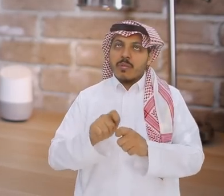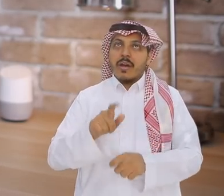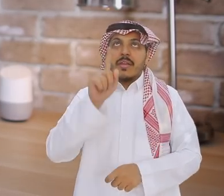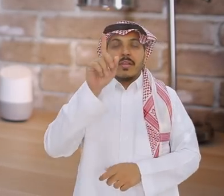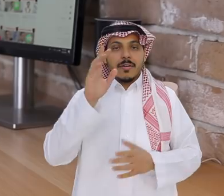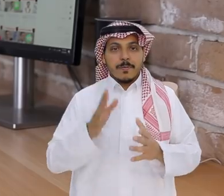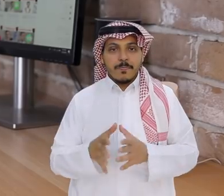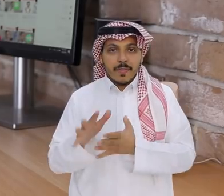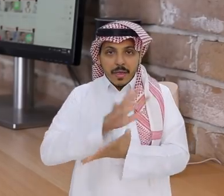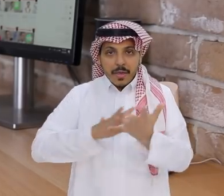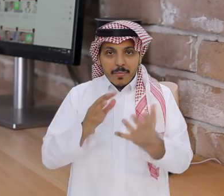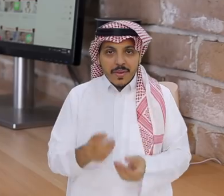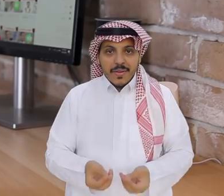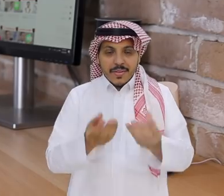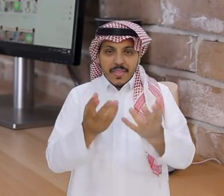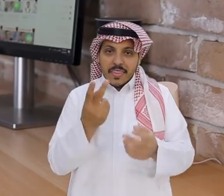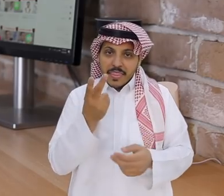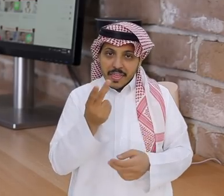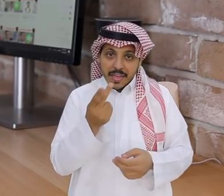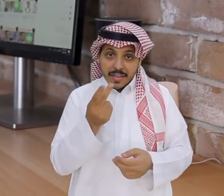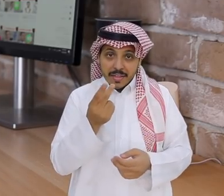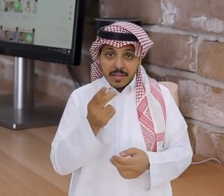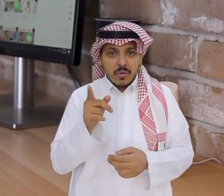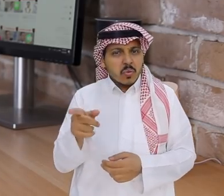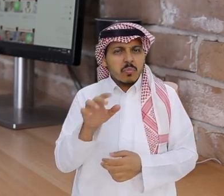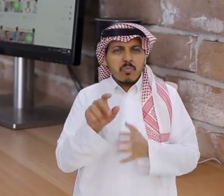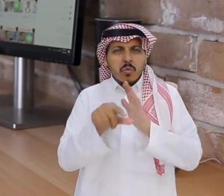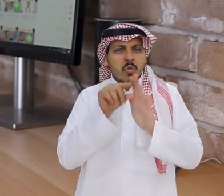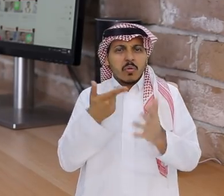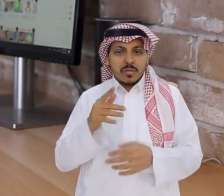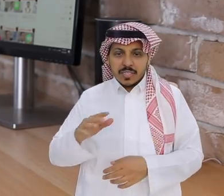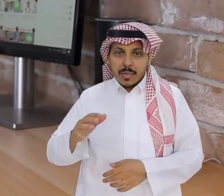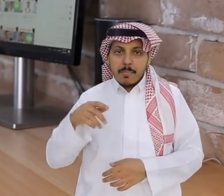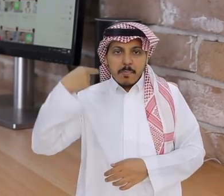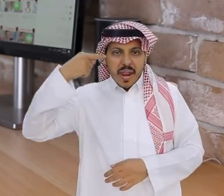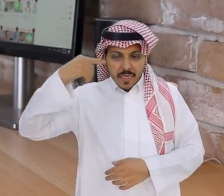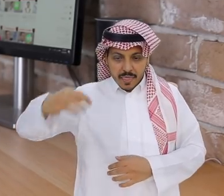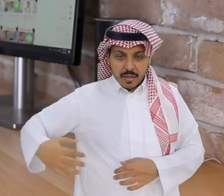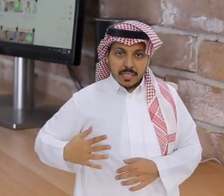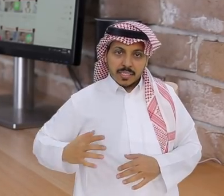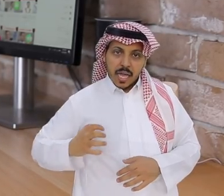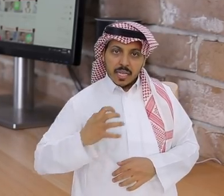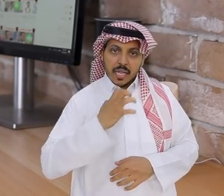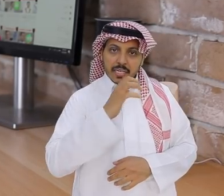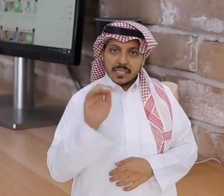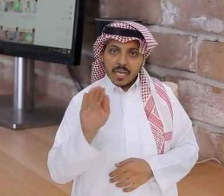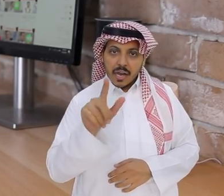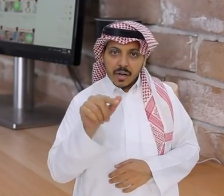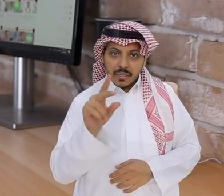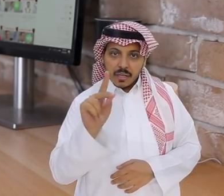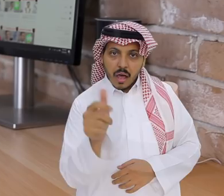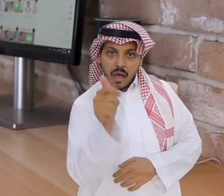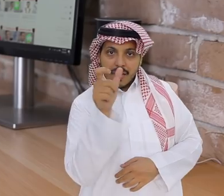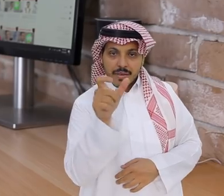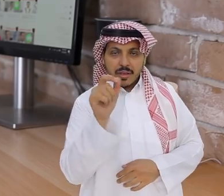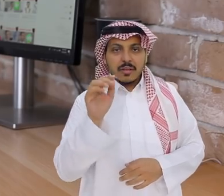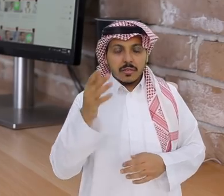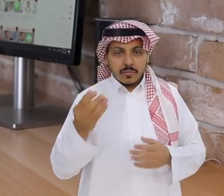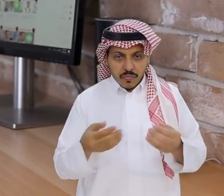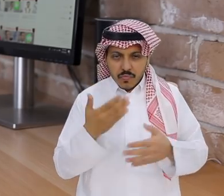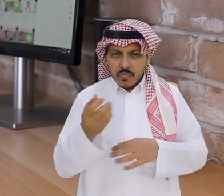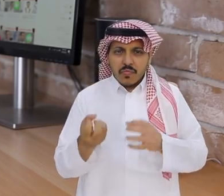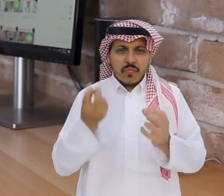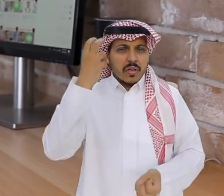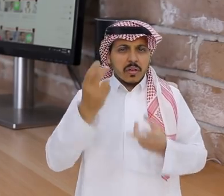فسبحان رب العالمين. خبر ثاني جدا رائع عن مبدأ السرطان والكشف المبكر عنه. فالعلماء في زيورخ طوروا زي الشريحة اللي